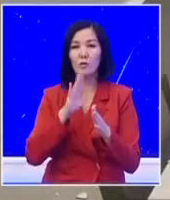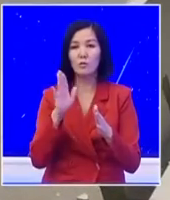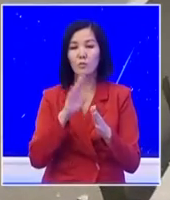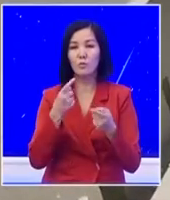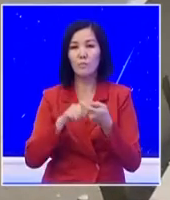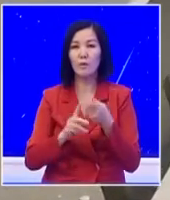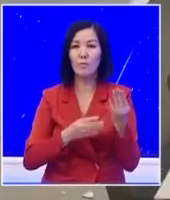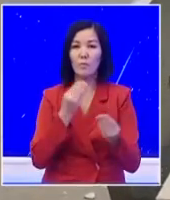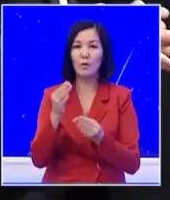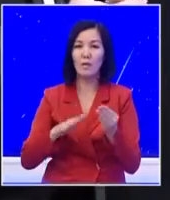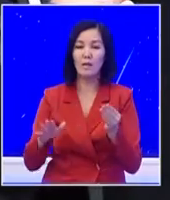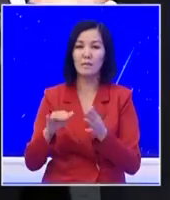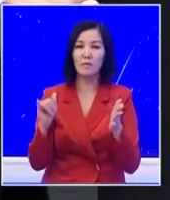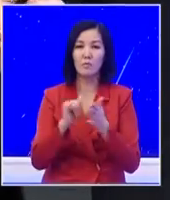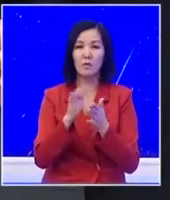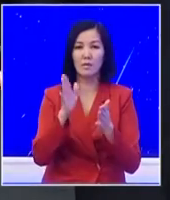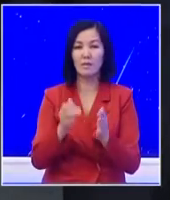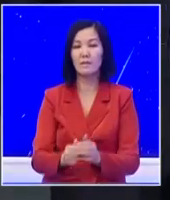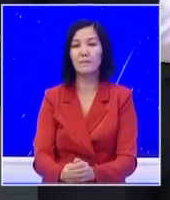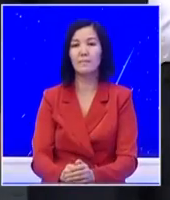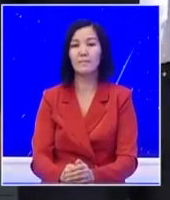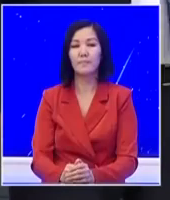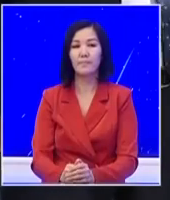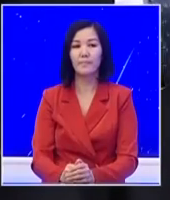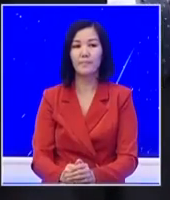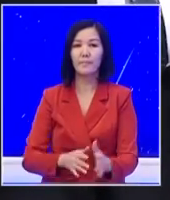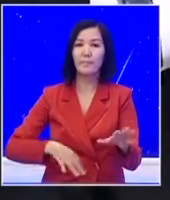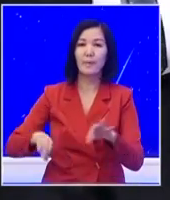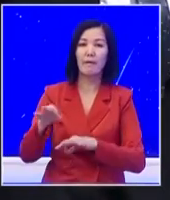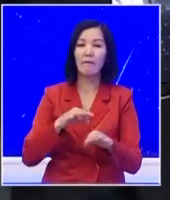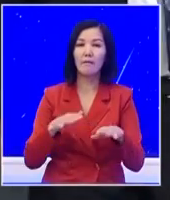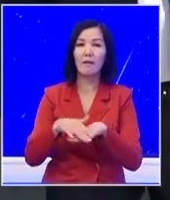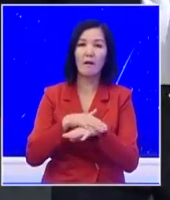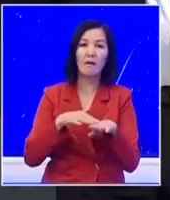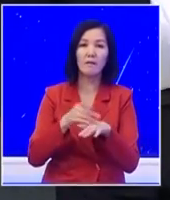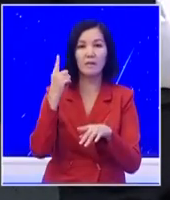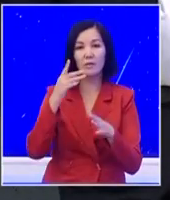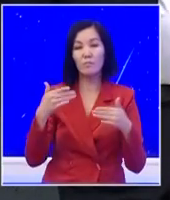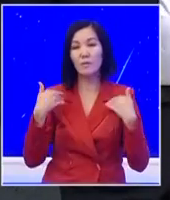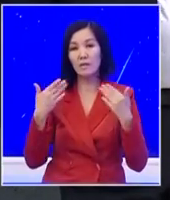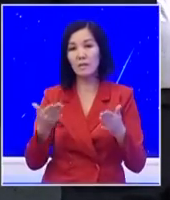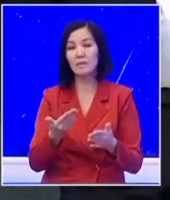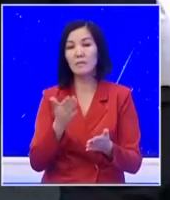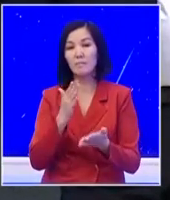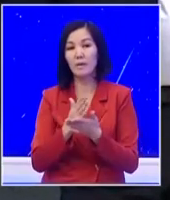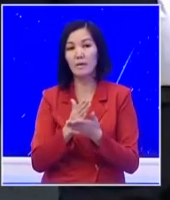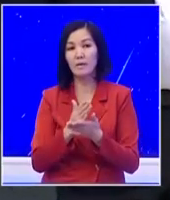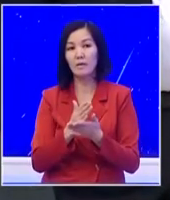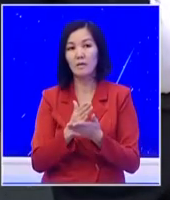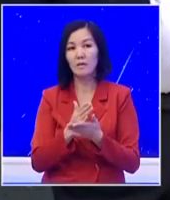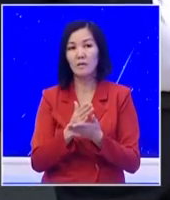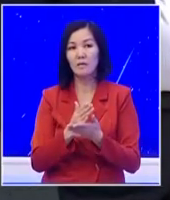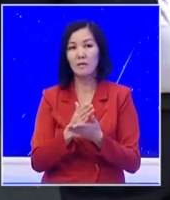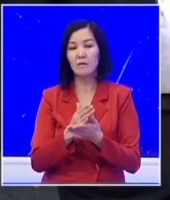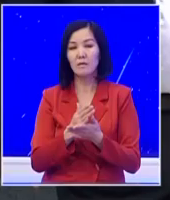алаңдары орнатылады. Проектке жительдердің мнениесі бар. Например, мусорный перенос болу керек.